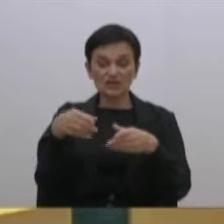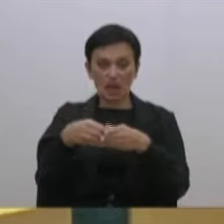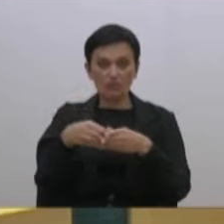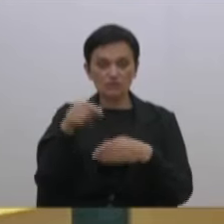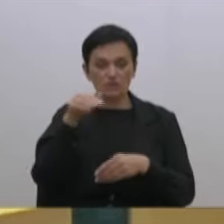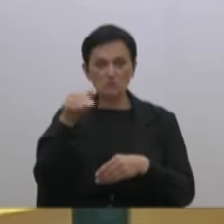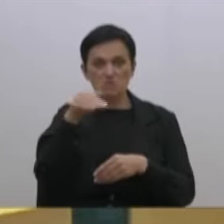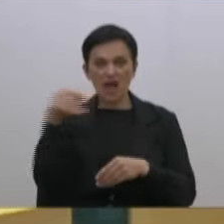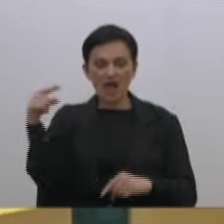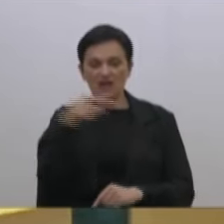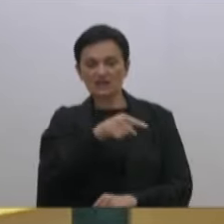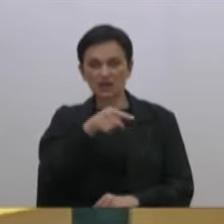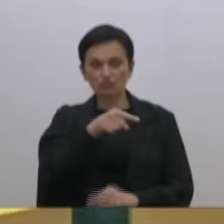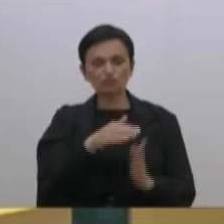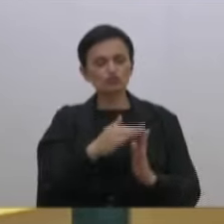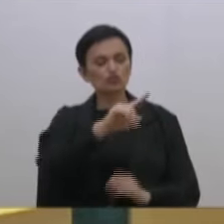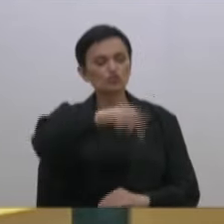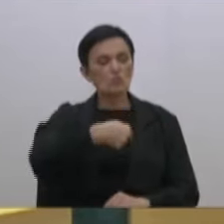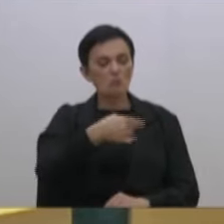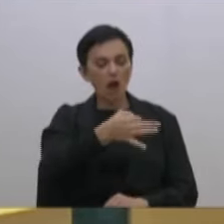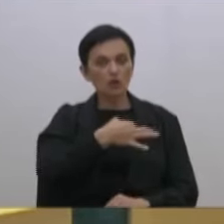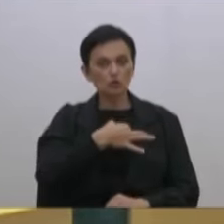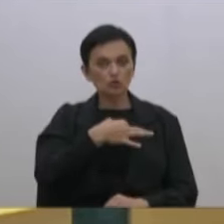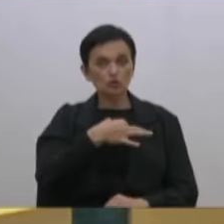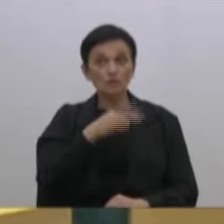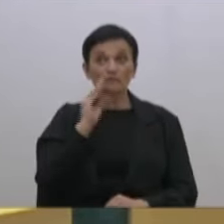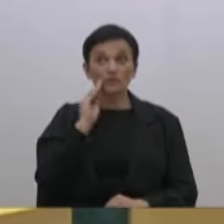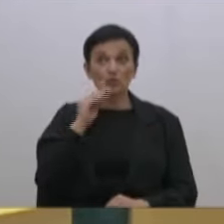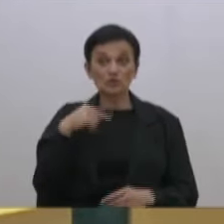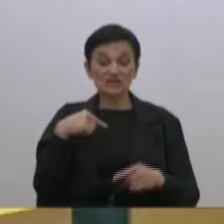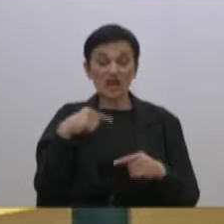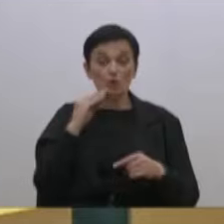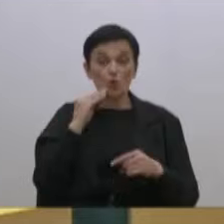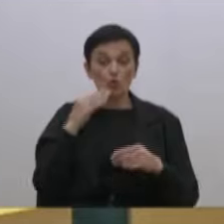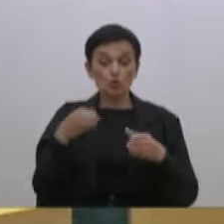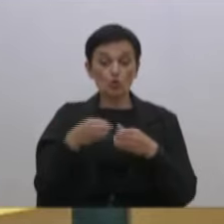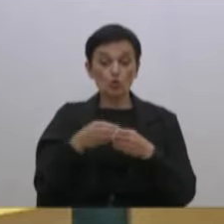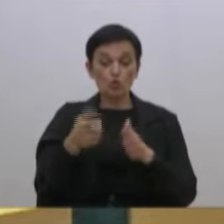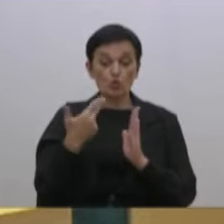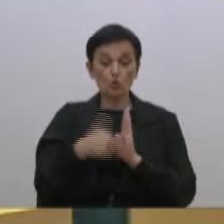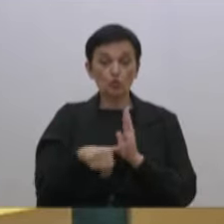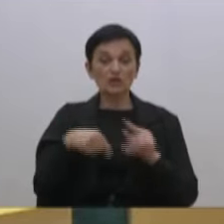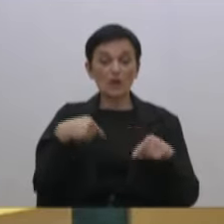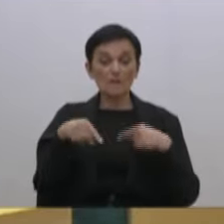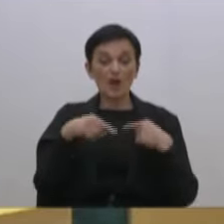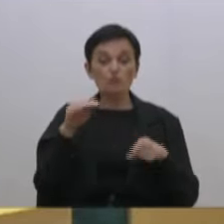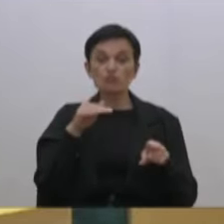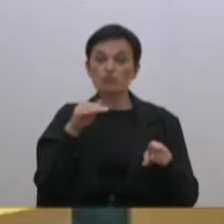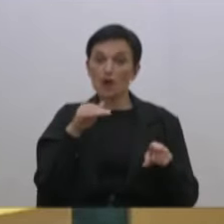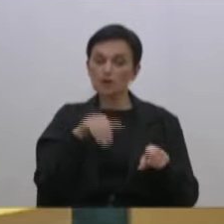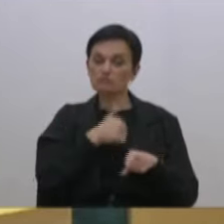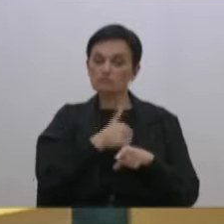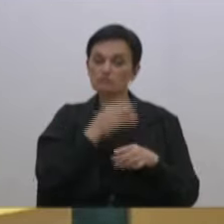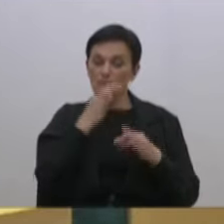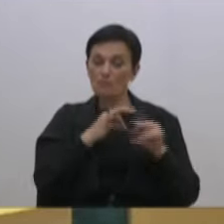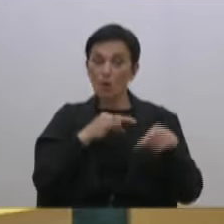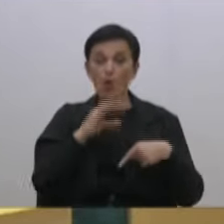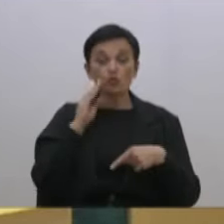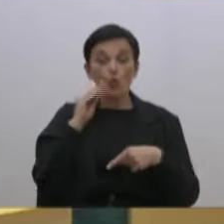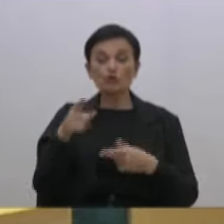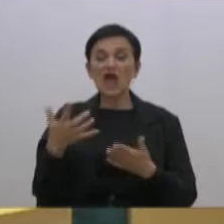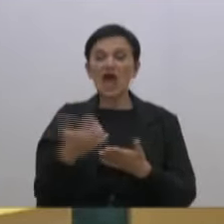ფეხბურთის ფედერაციას თხოვდნენ პასუხს. და როცა ფეხბურთის როცა აგებს გუნდი, მაშინ ფეხბურთის ფედერაცია ამთავარი და პასუხისმგებელი და როცა იგებს,